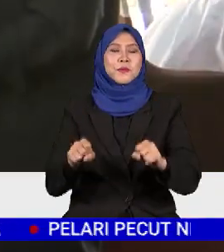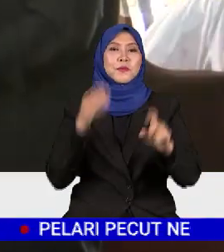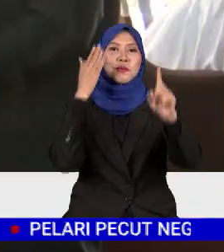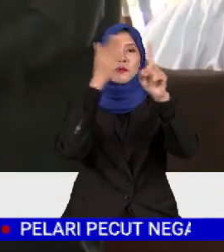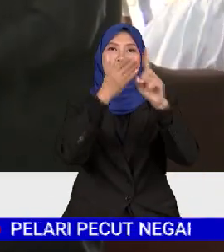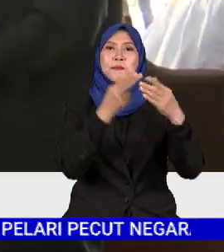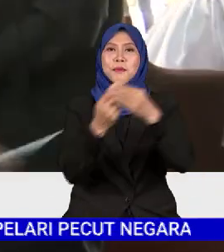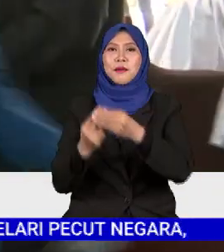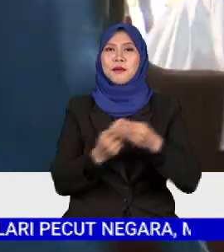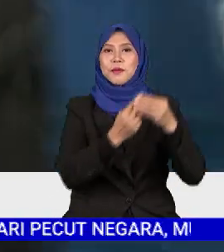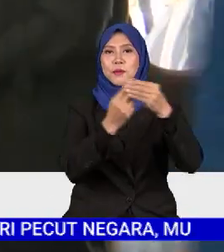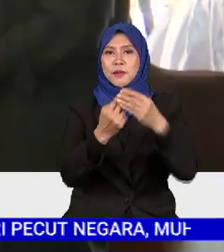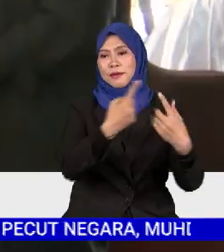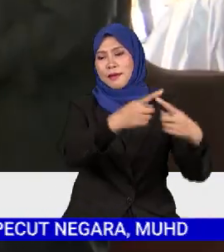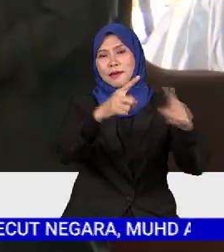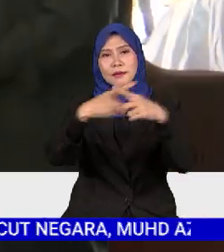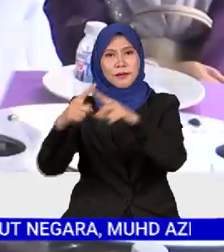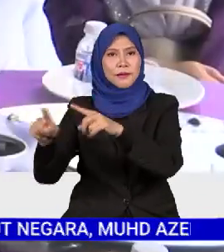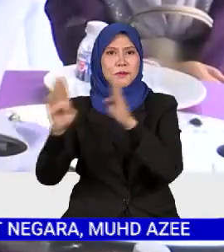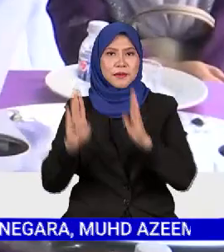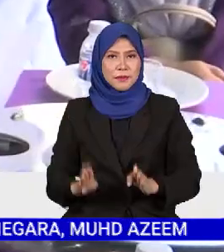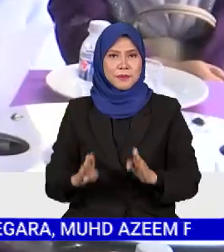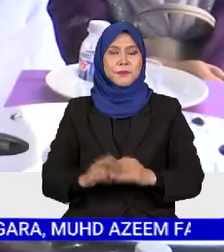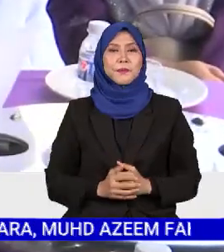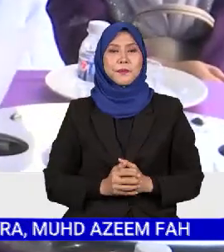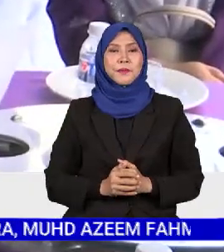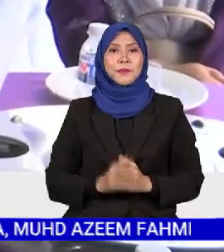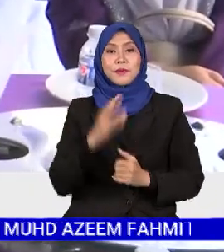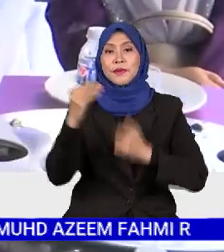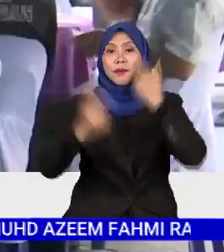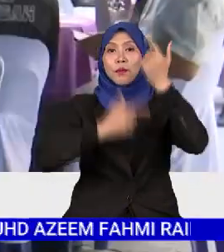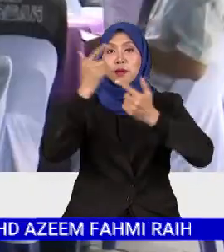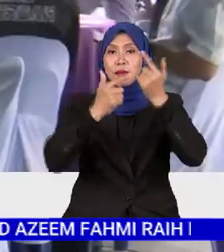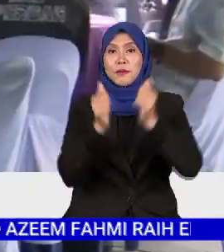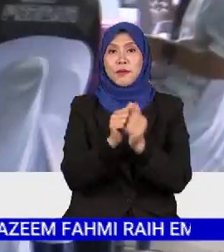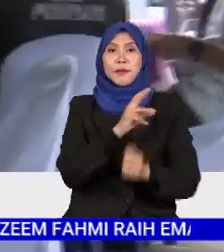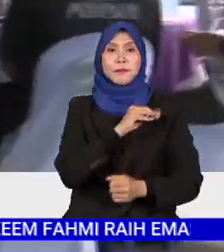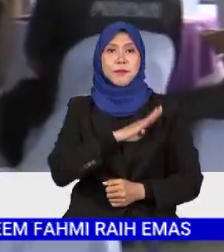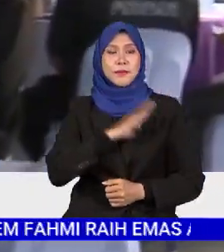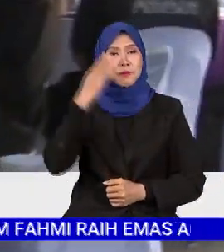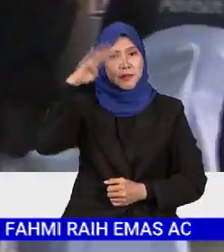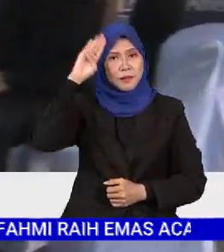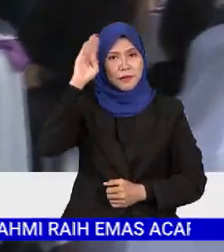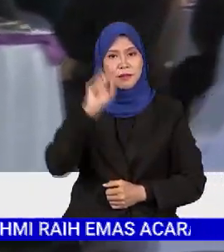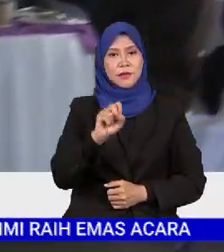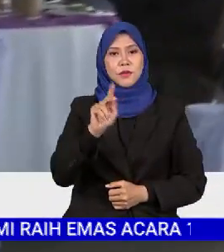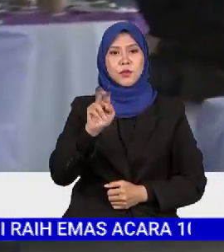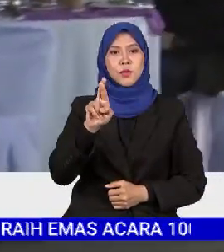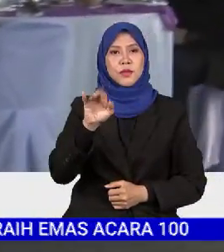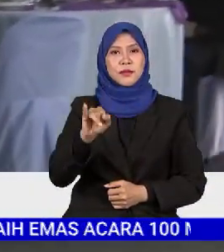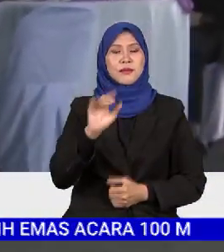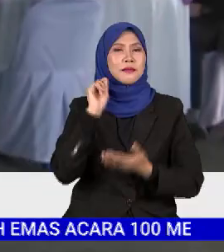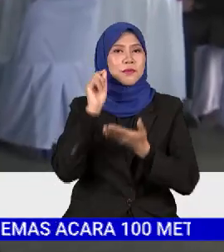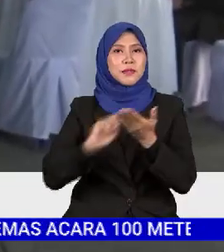utama perpaduan masyarakat berbilang kaum di negara ini. Mengiringi lawatan tersebut, Menteri Besar Perlis Muhammad Syukri Ramli,